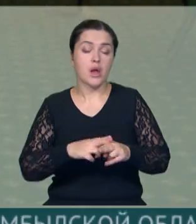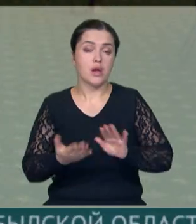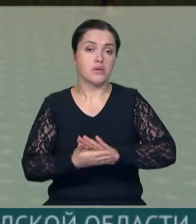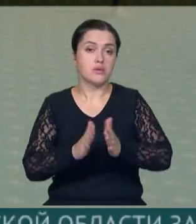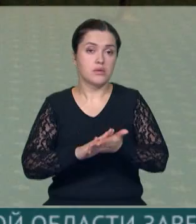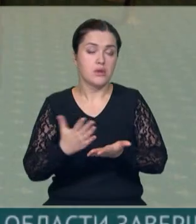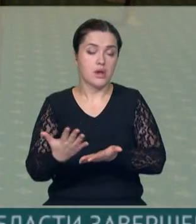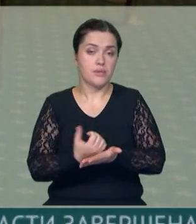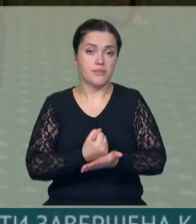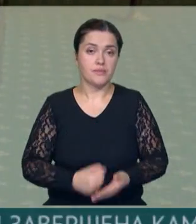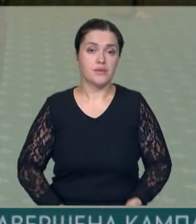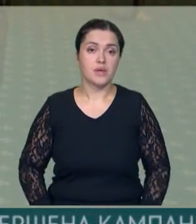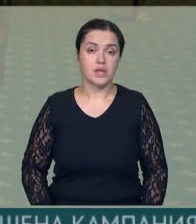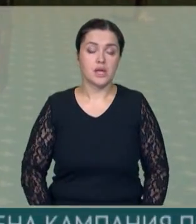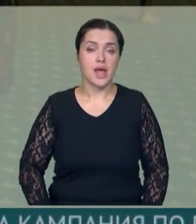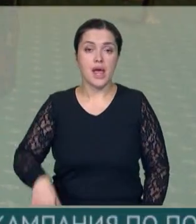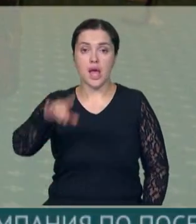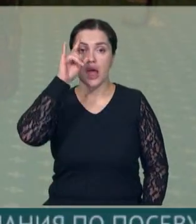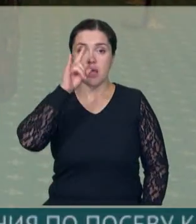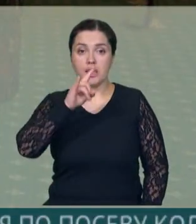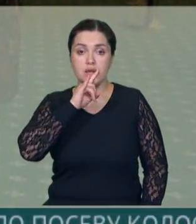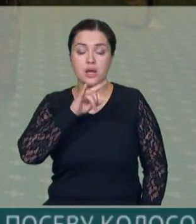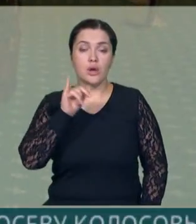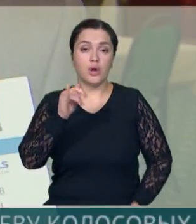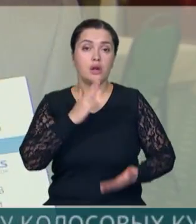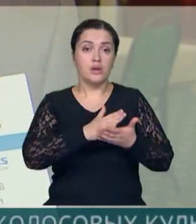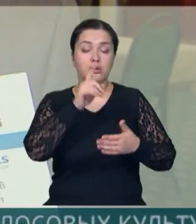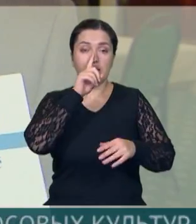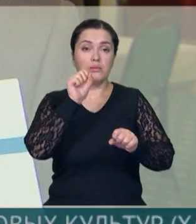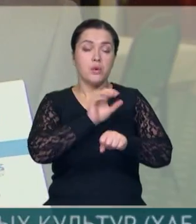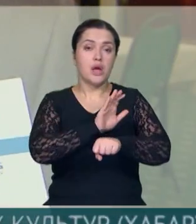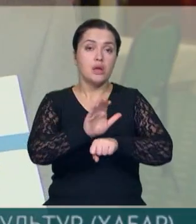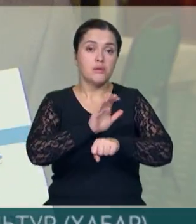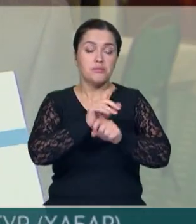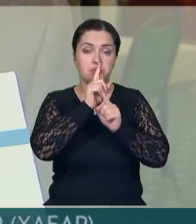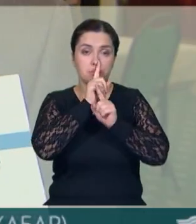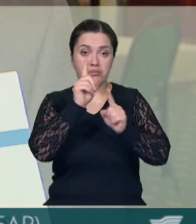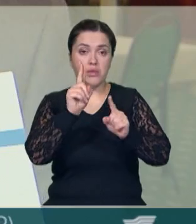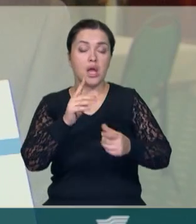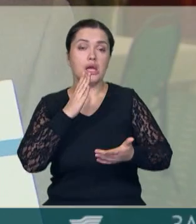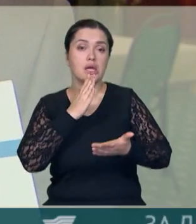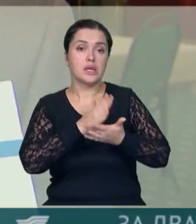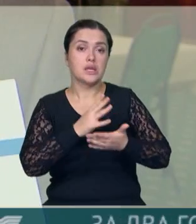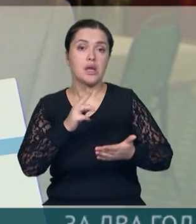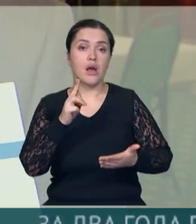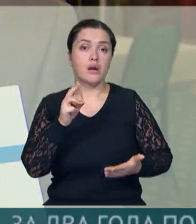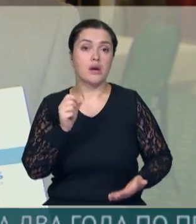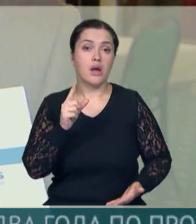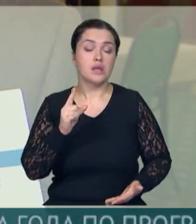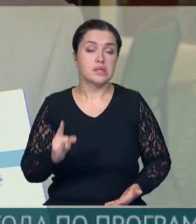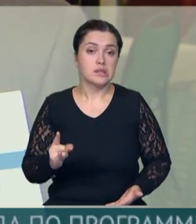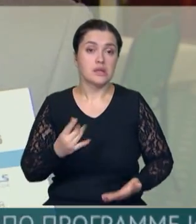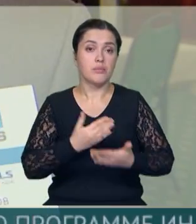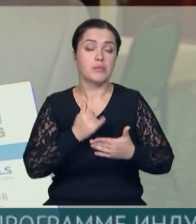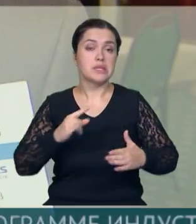сделки. Казахстанских есть продуктов, экспортный потенциал у очень многих. Такими оригинальными продуктами, как казы, допустим, продукты